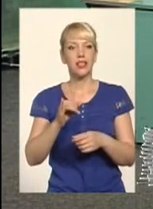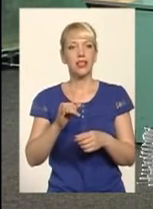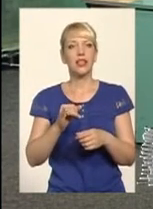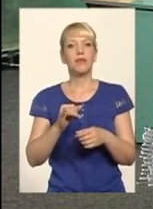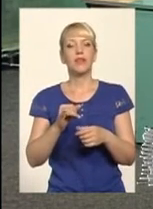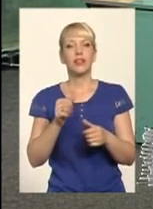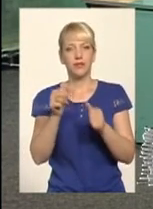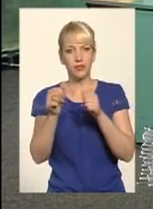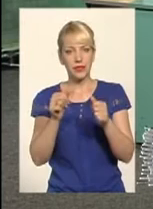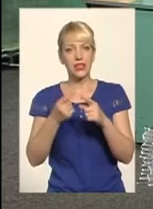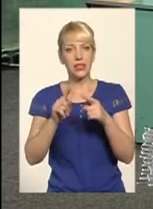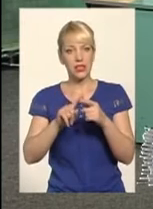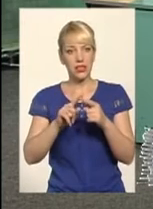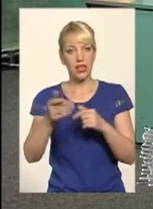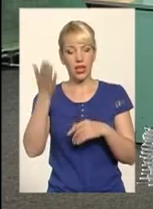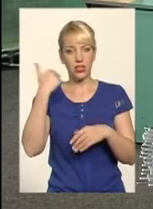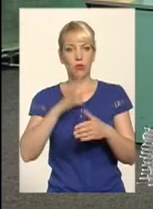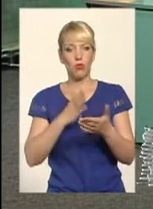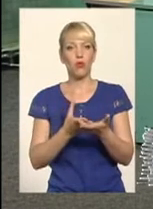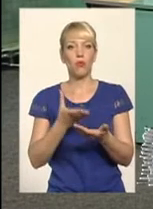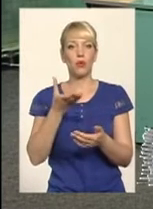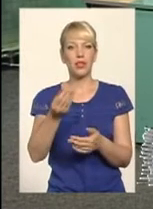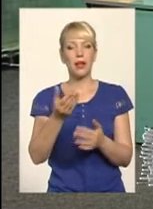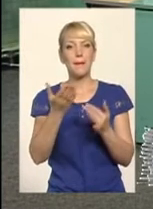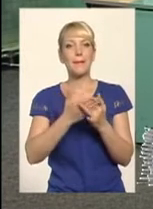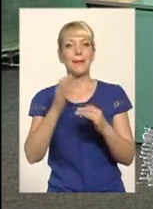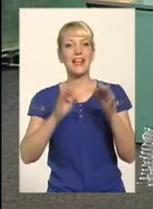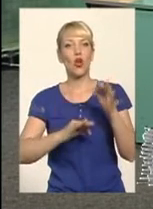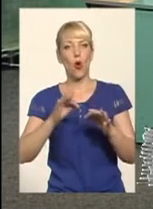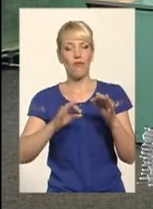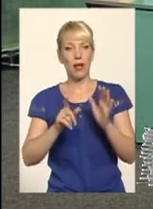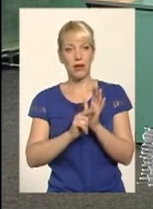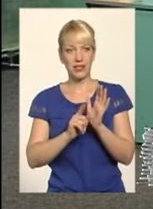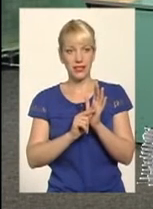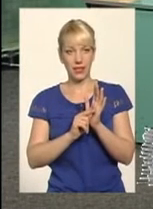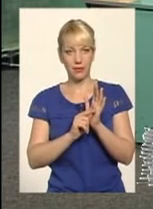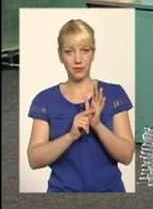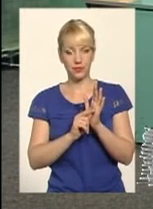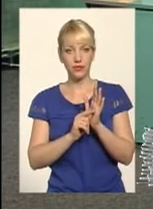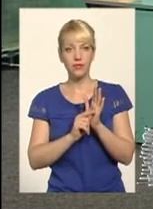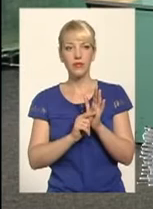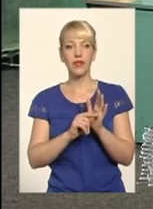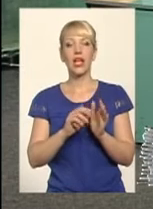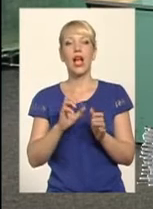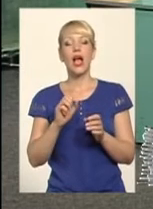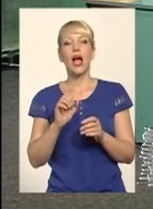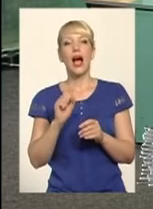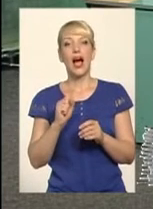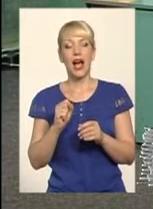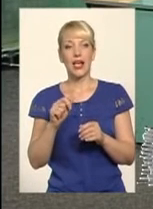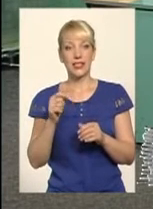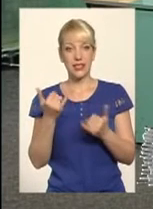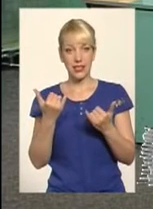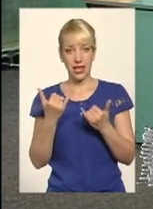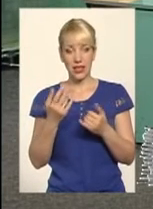раніше це виплачувало, значить, їм оцю пільгову пенсію, фактично, пенсійний фонд, держава. Ми туди платили. А тут, виходить, за